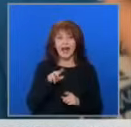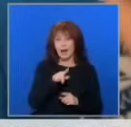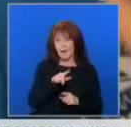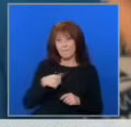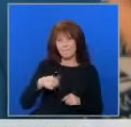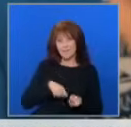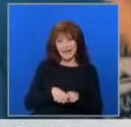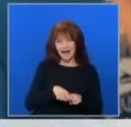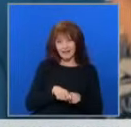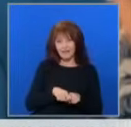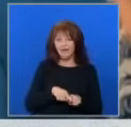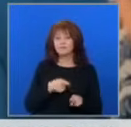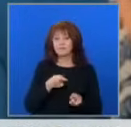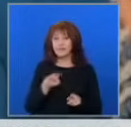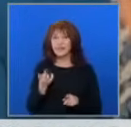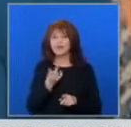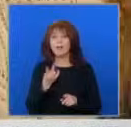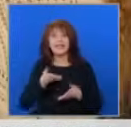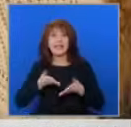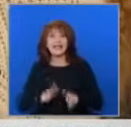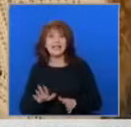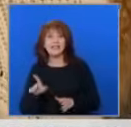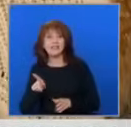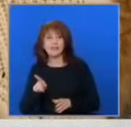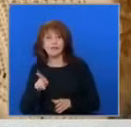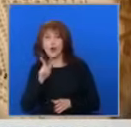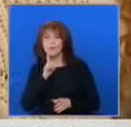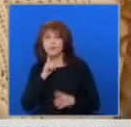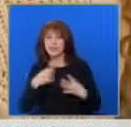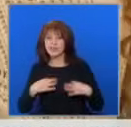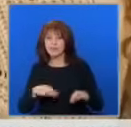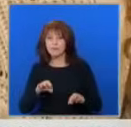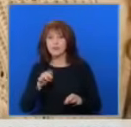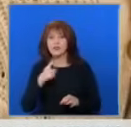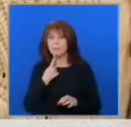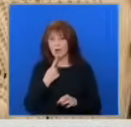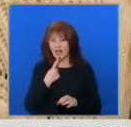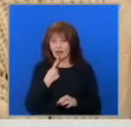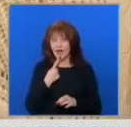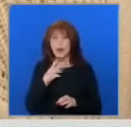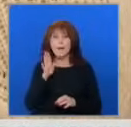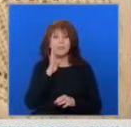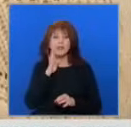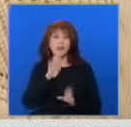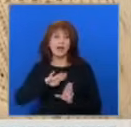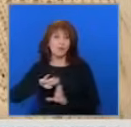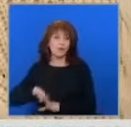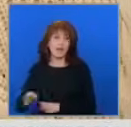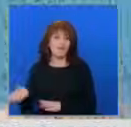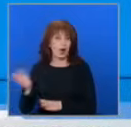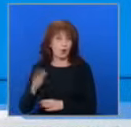Яир, Хамас отвеждат в Газа и двамата му синове. Момчетата са пуснати в понеделник, но за сега баща им остава